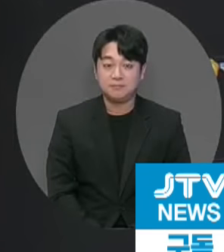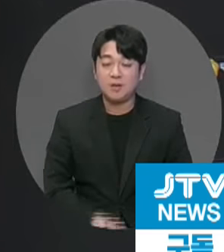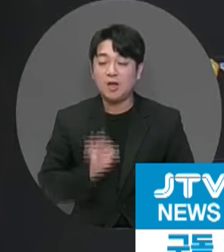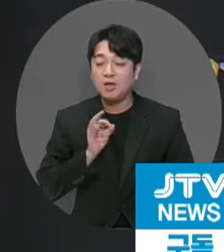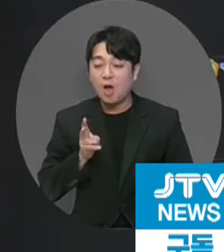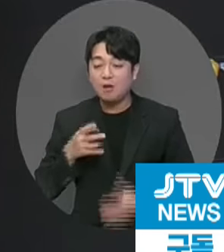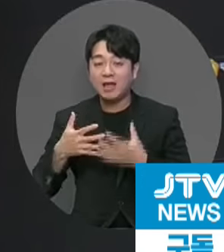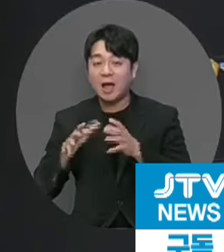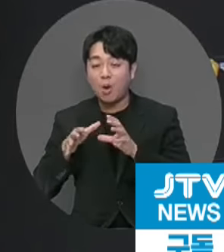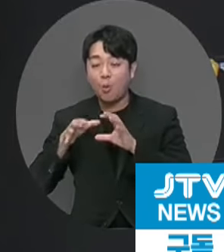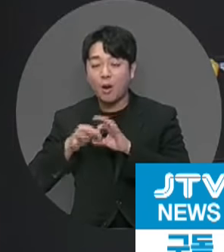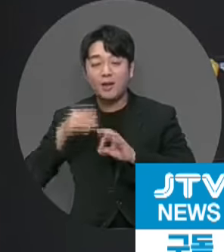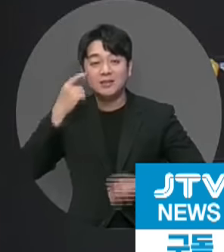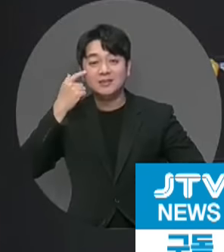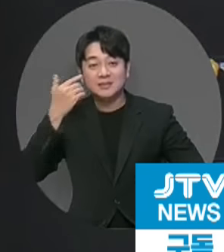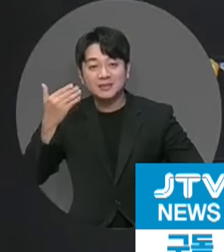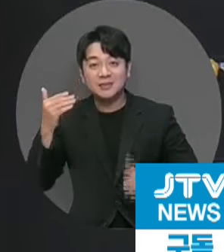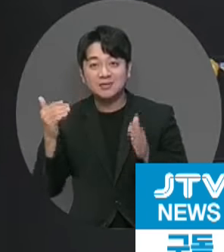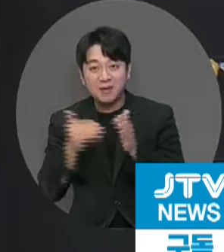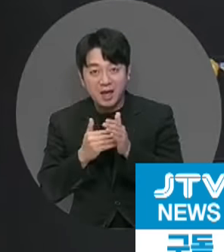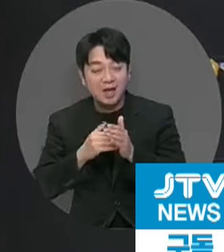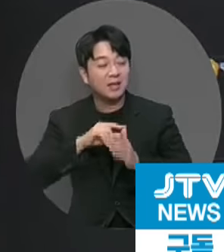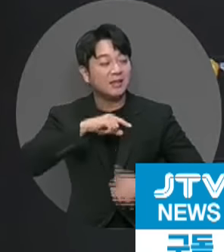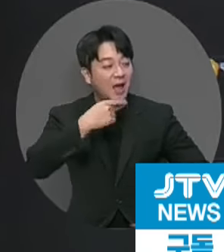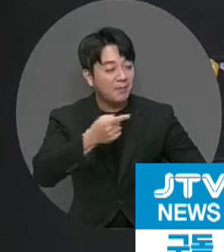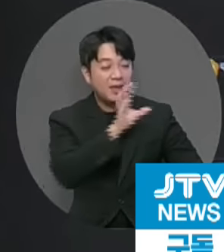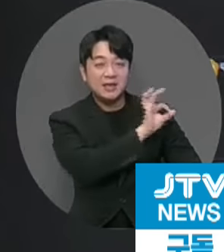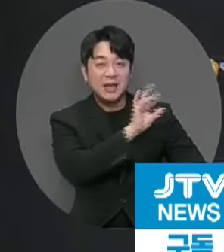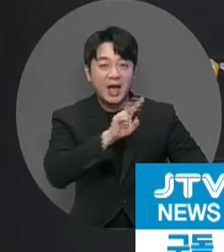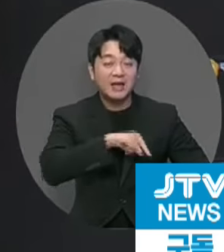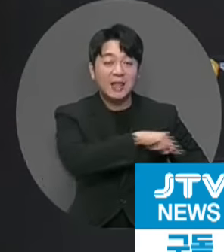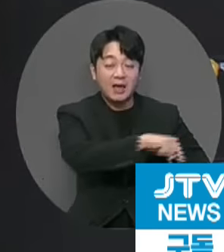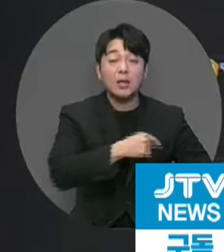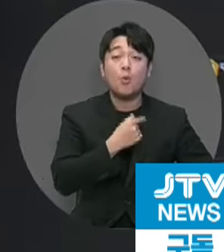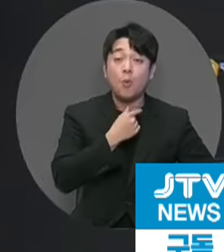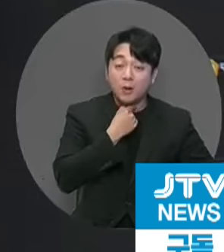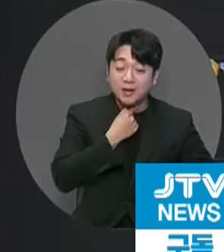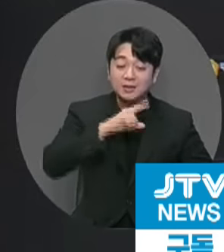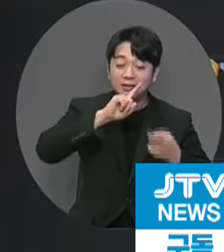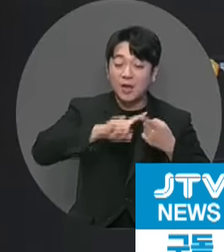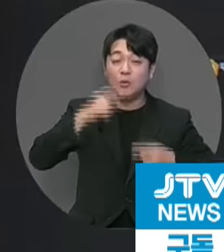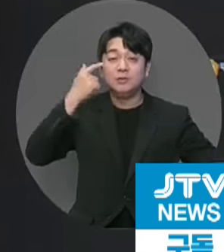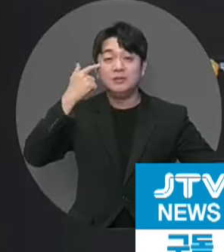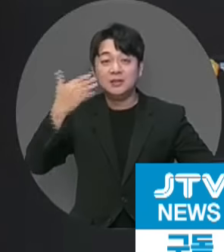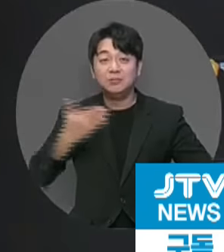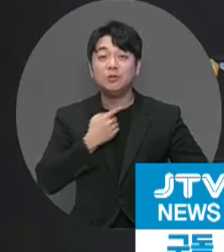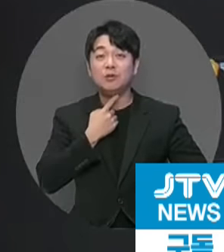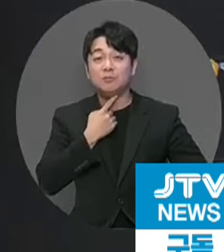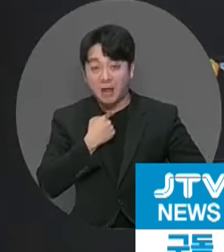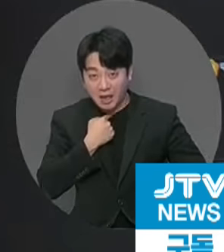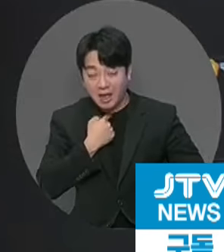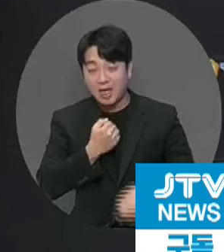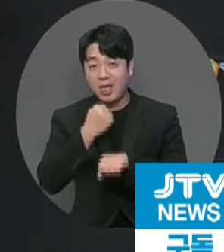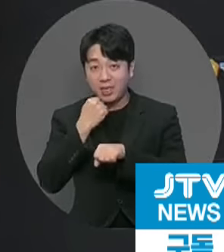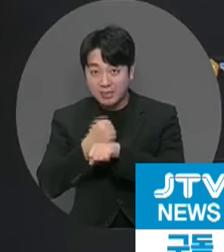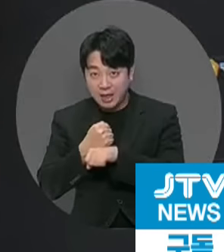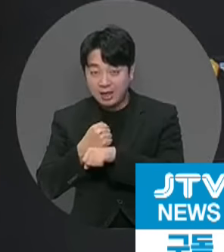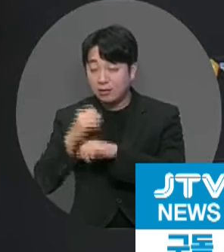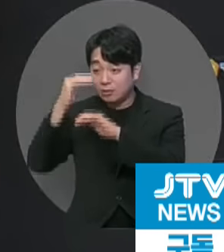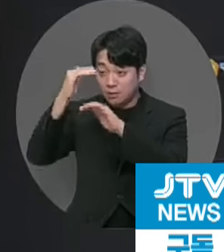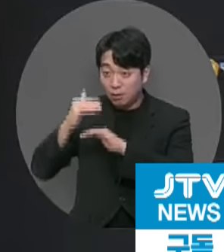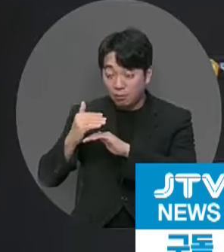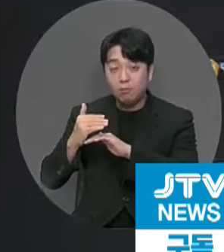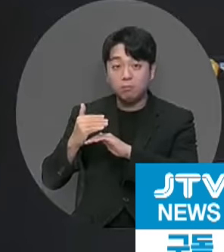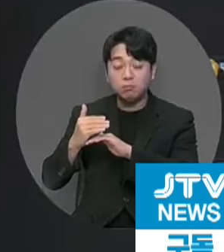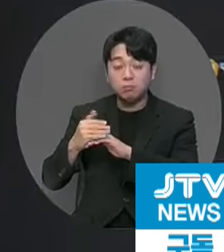다음부터 5분 보면 됩니다. 나머지 볼 생각 없습니다. 이거 바로 잡고요. 그